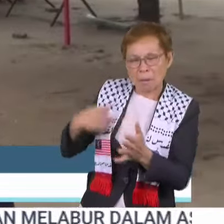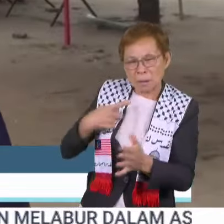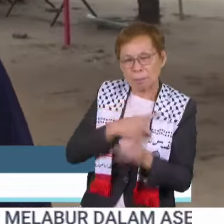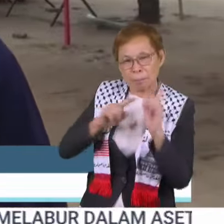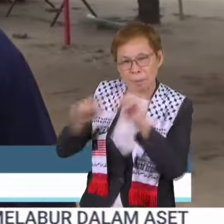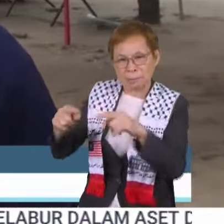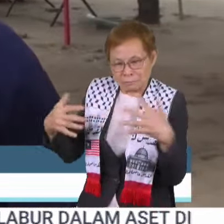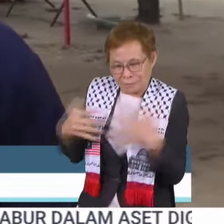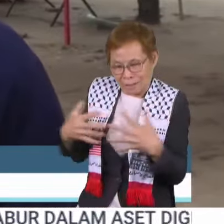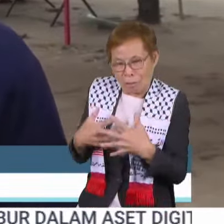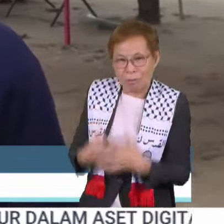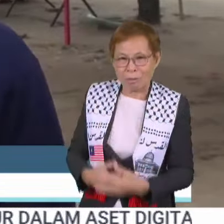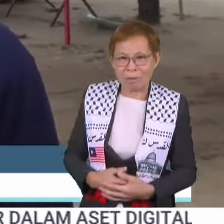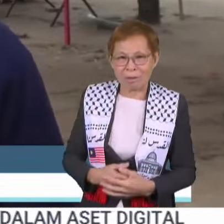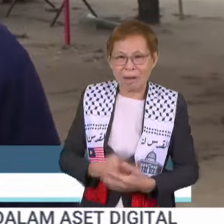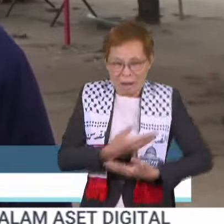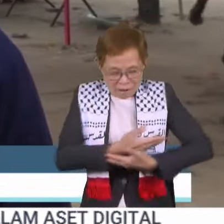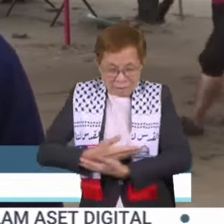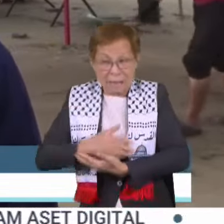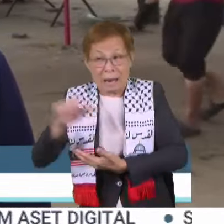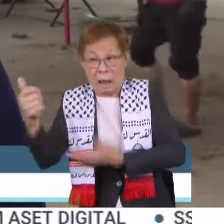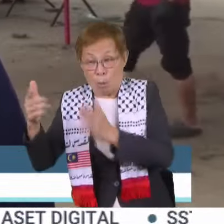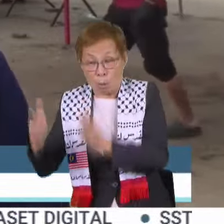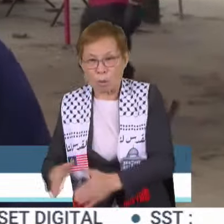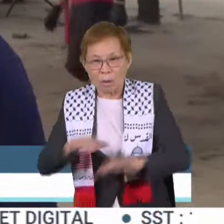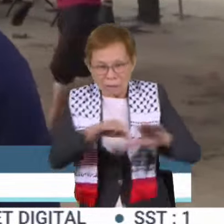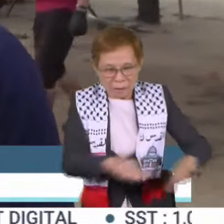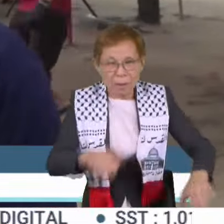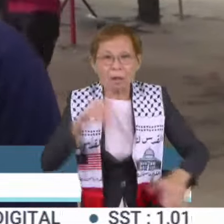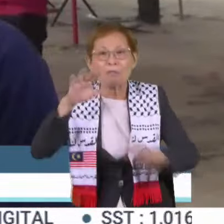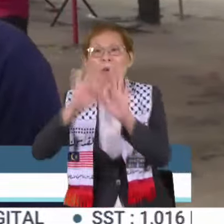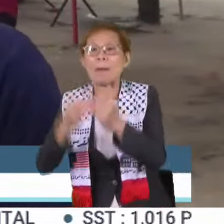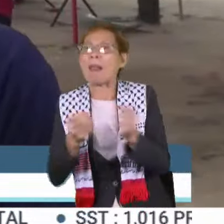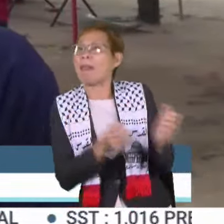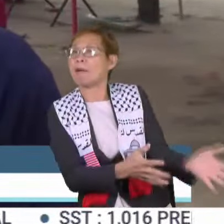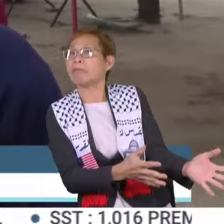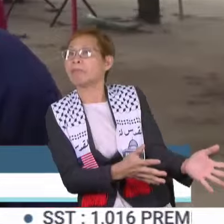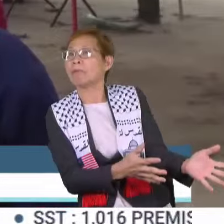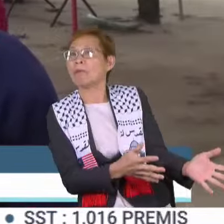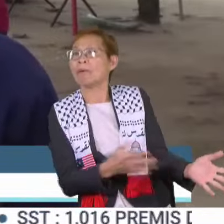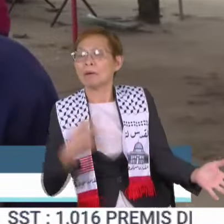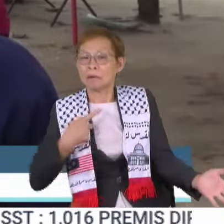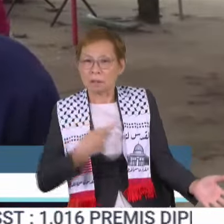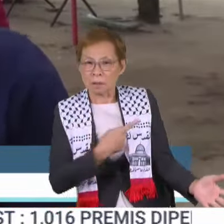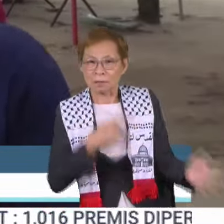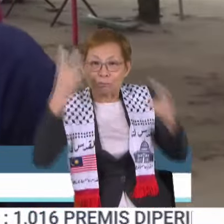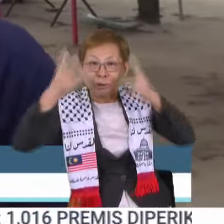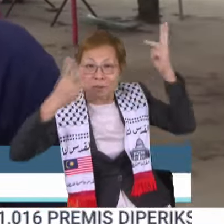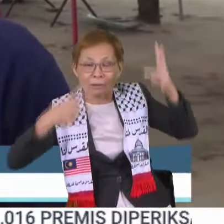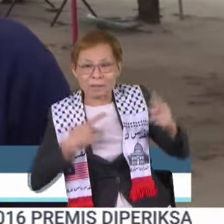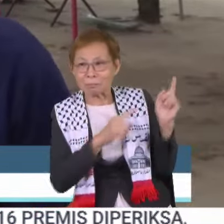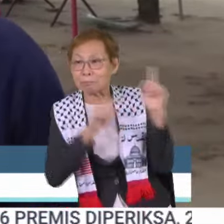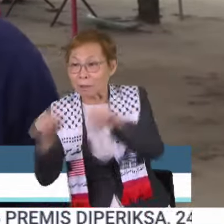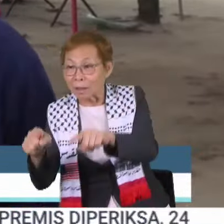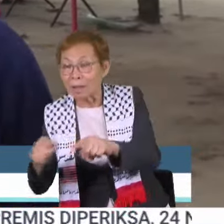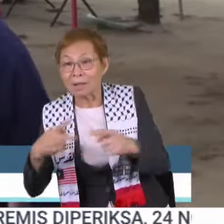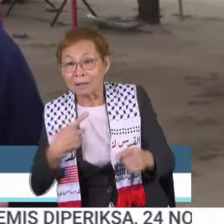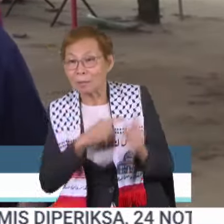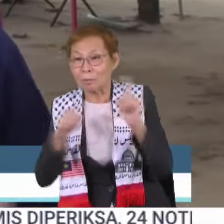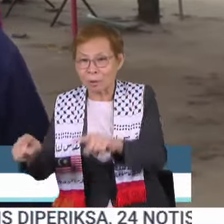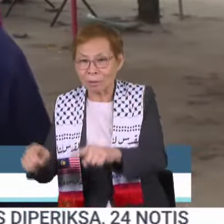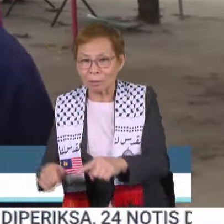sana takut anak orang anak orang macam kecil-kecilili tinggal tinggal macam kita pun risau kita pergi sana untuk macam